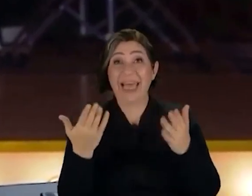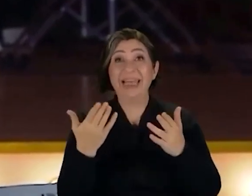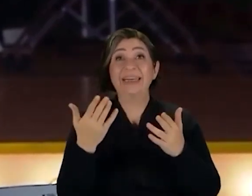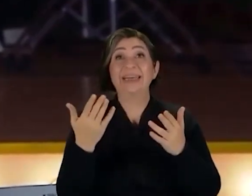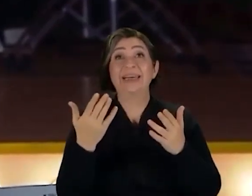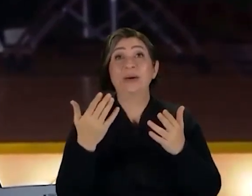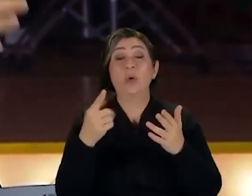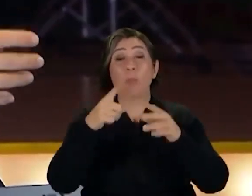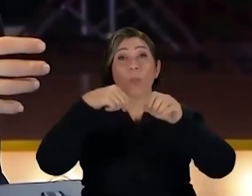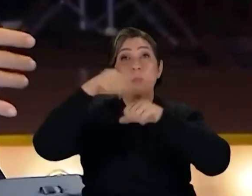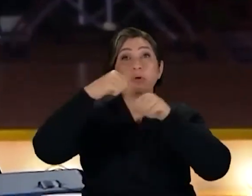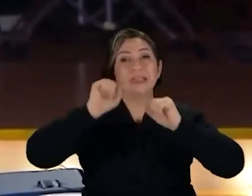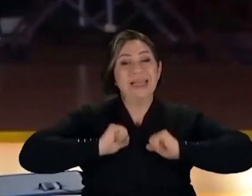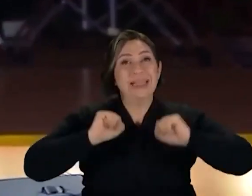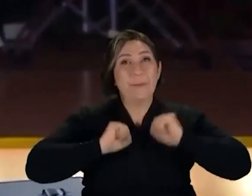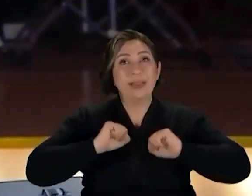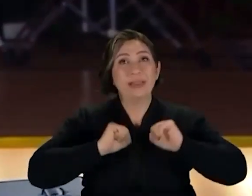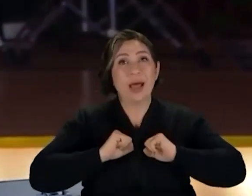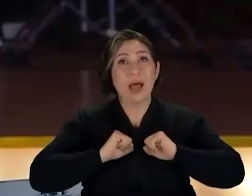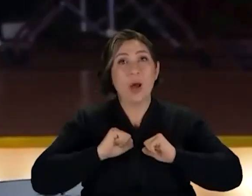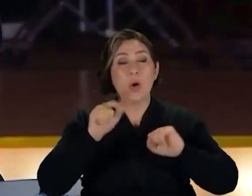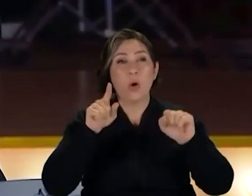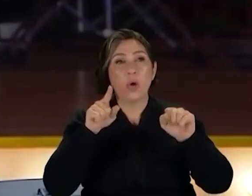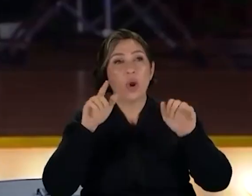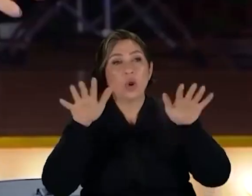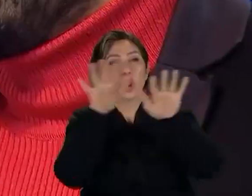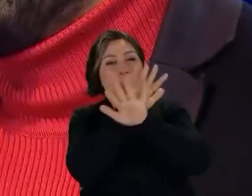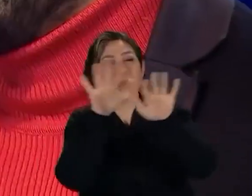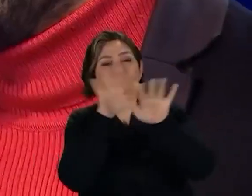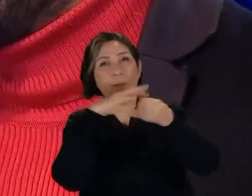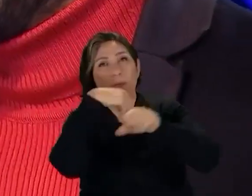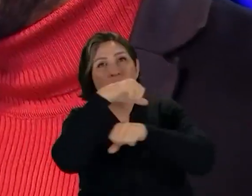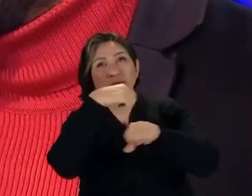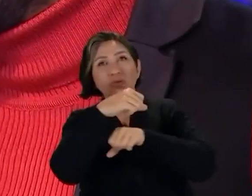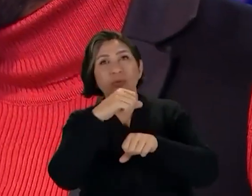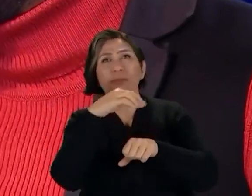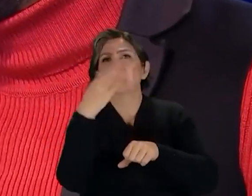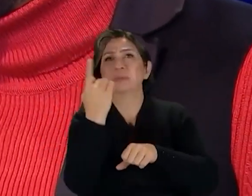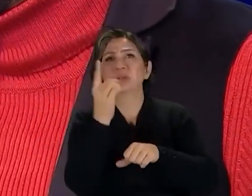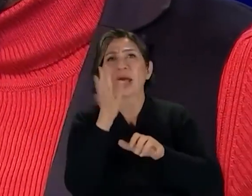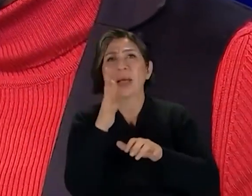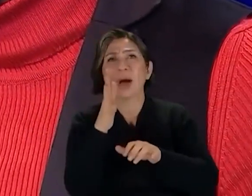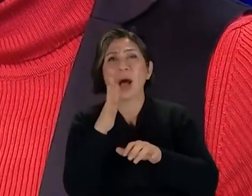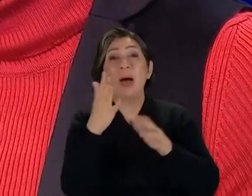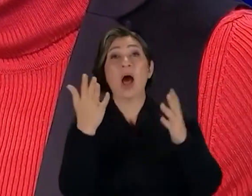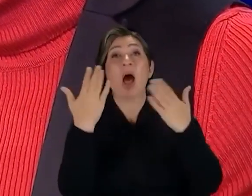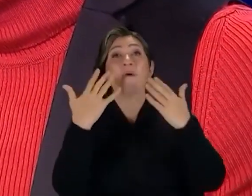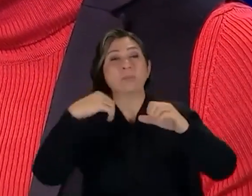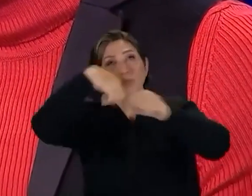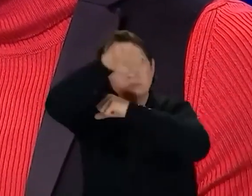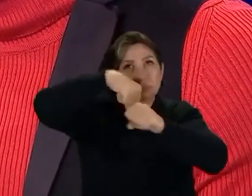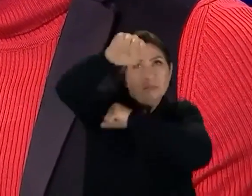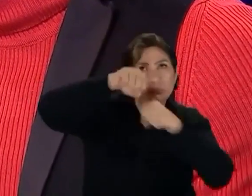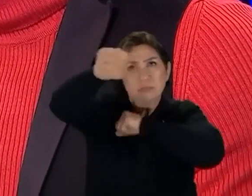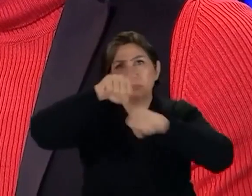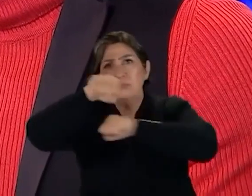o boks antrenmanında ona gölge boksu da deniyor ya da gölge boksu bilmiyorum başka bir şey galiba ama yani havaya yumruk